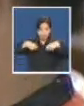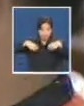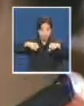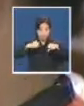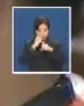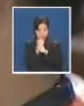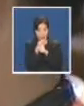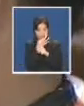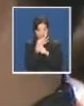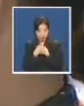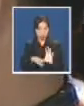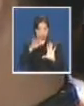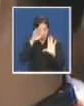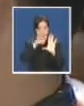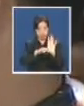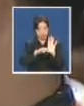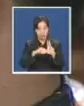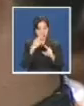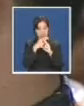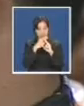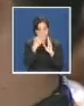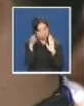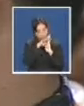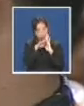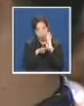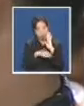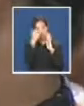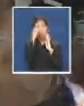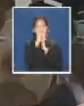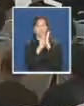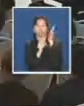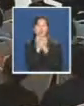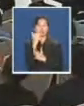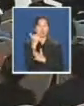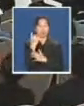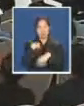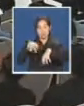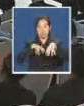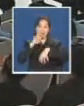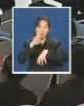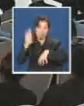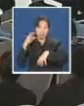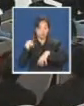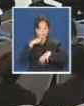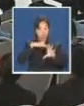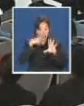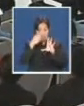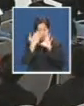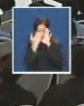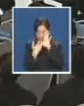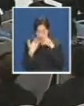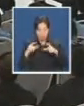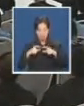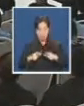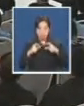จักรยานยนต์รับจ้างนั้นถูกต้องตามกฎหมาย 100%แล้วก็จะมีการจัดระบบมีการออกบัตรประจำตัวนะครับให้